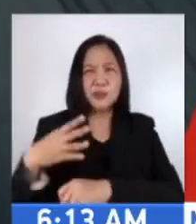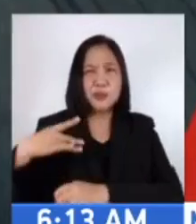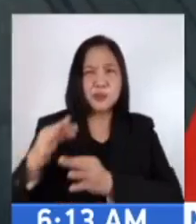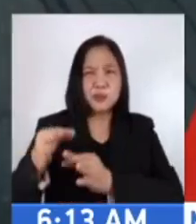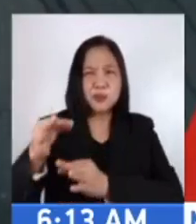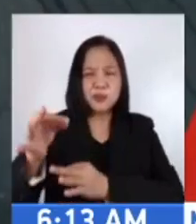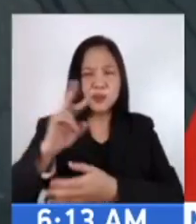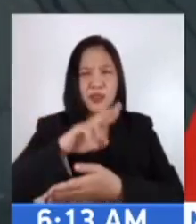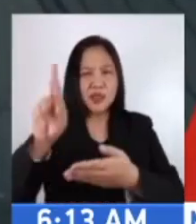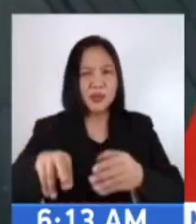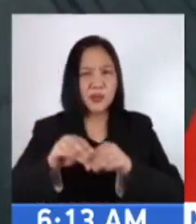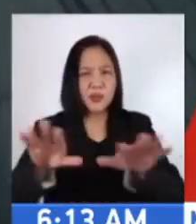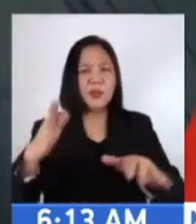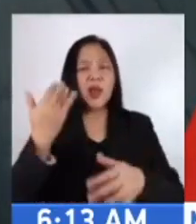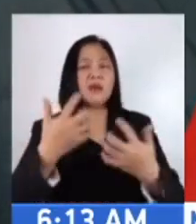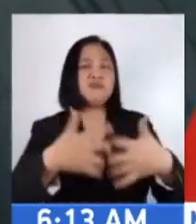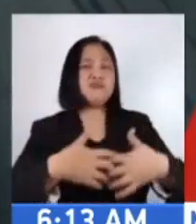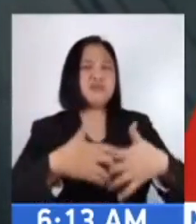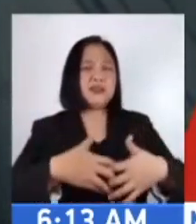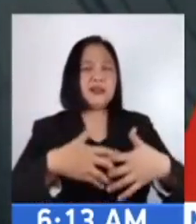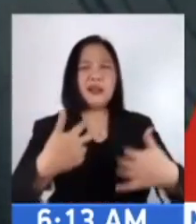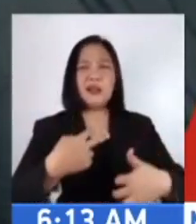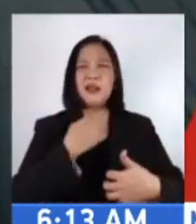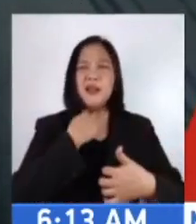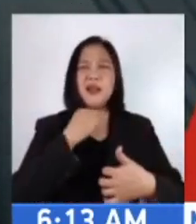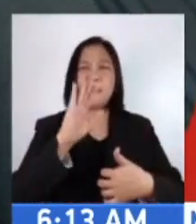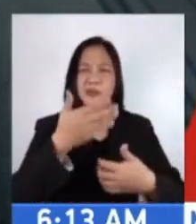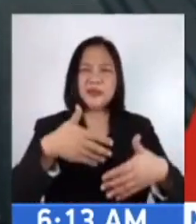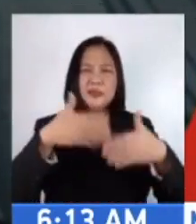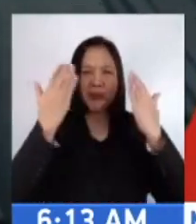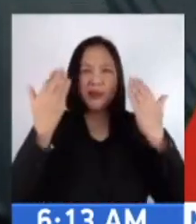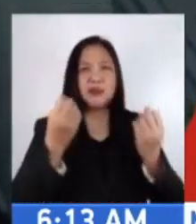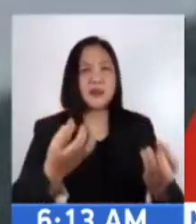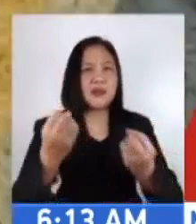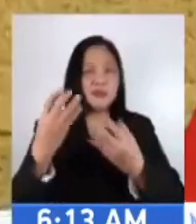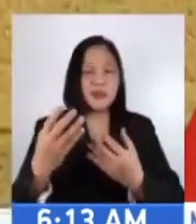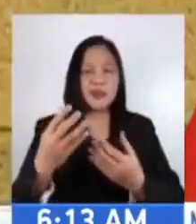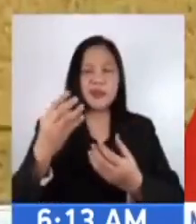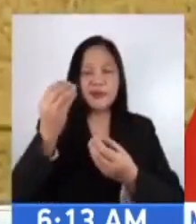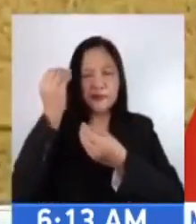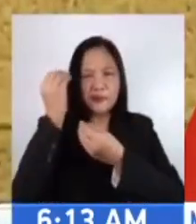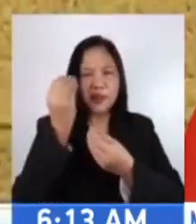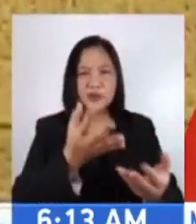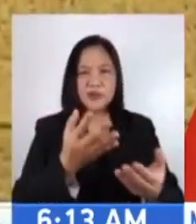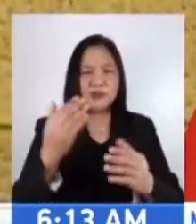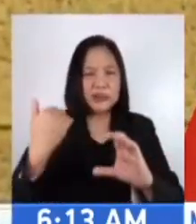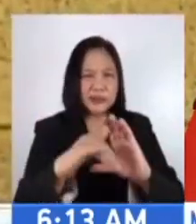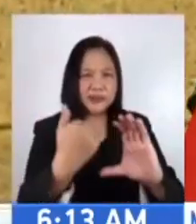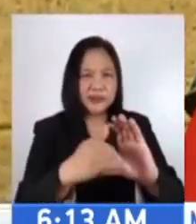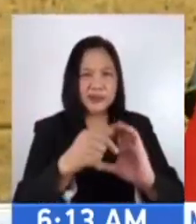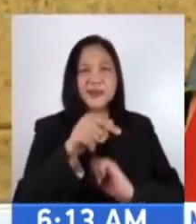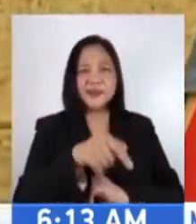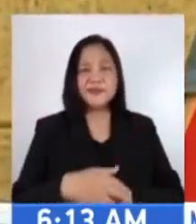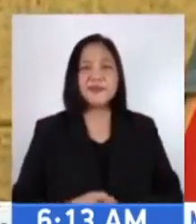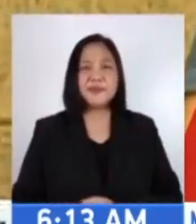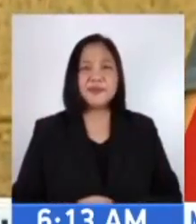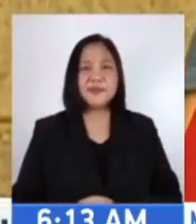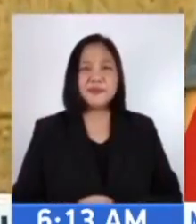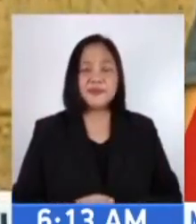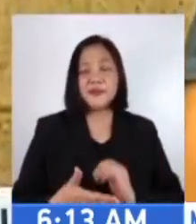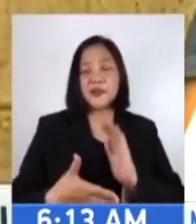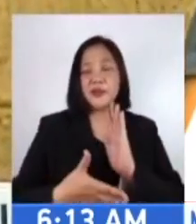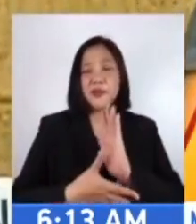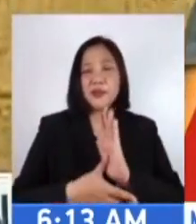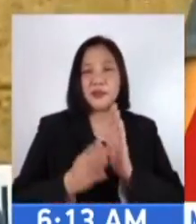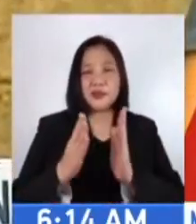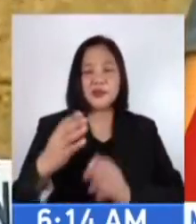o misulang nabulunan ang sistema sa dami ng datos na ibinabato rito. Sabi ni COMELEC Commissioner Marlon Casquejo na chair